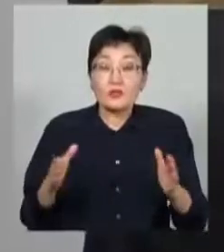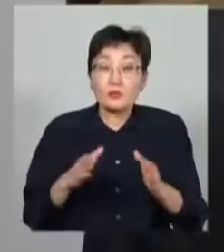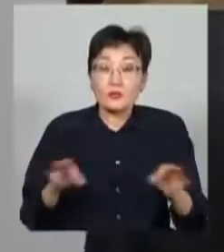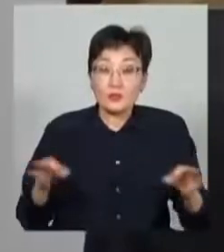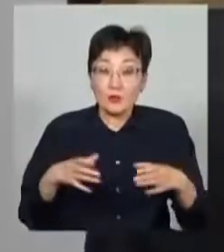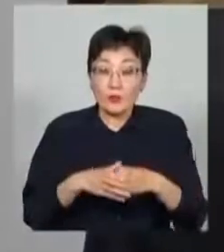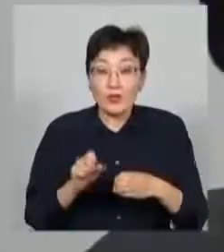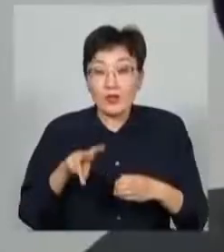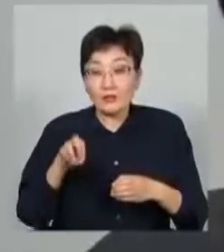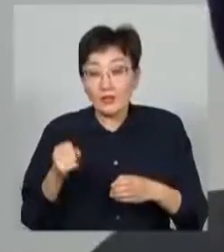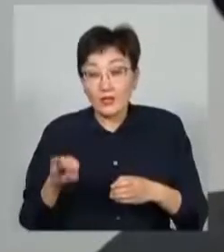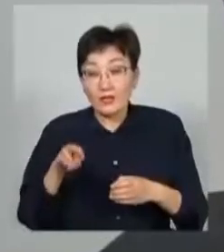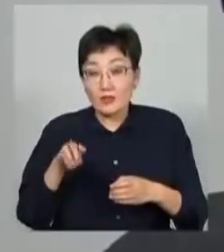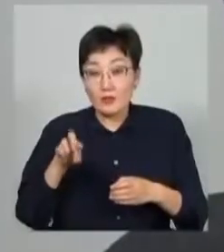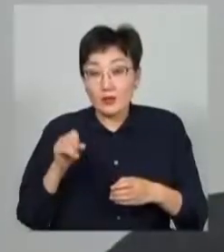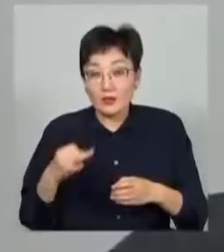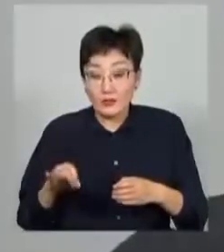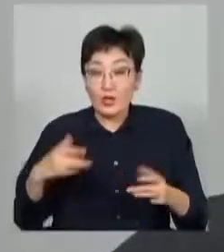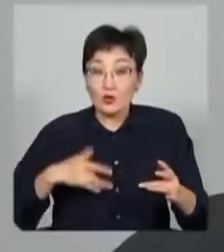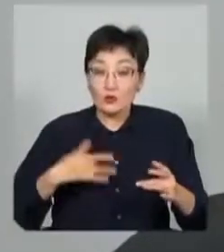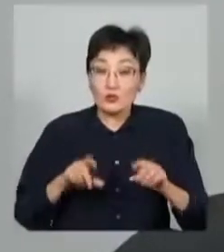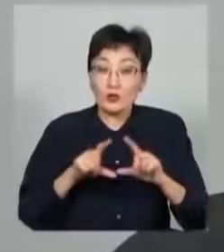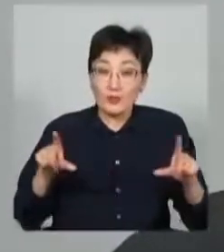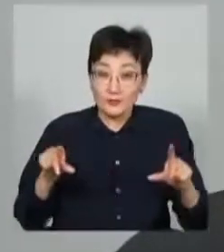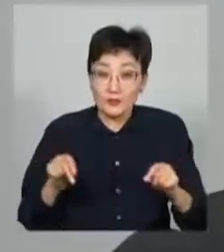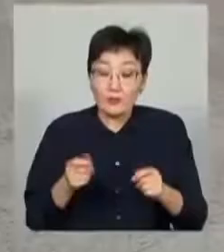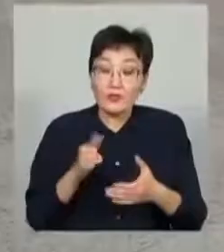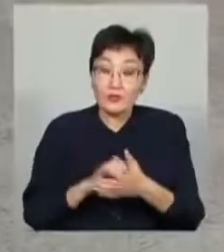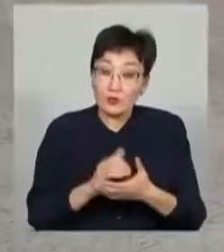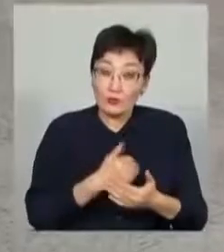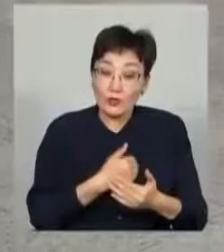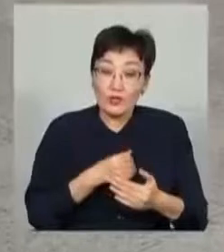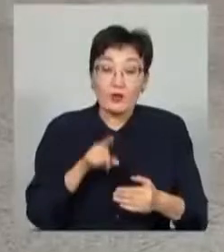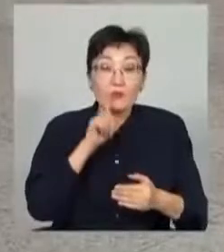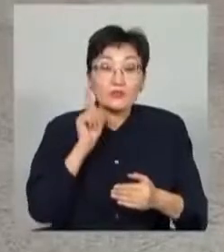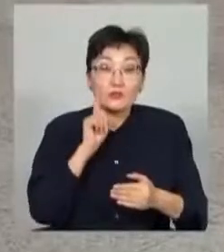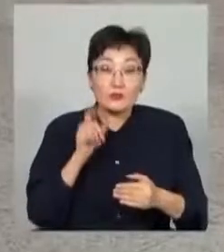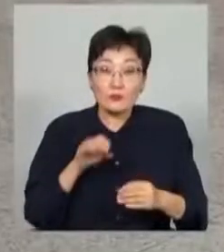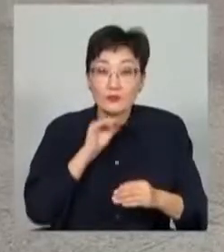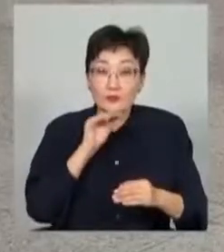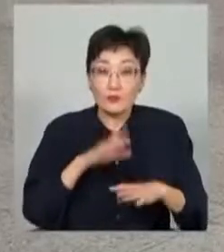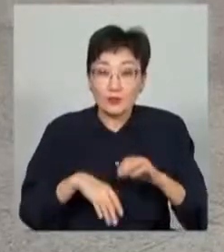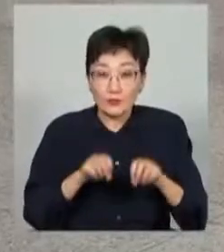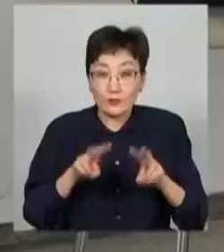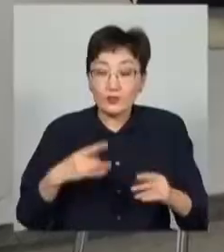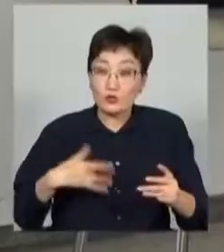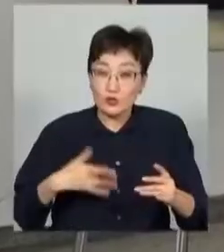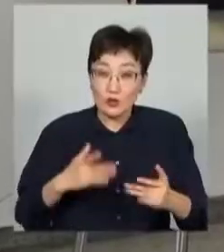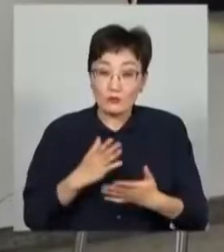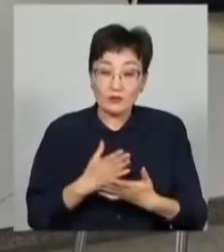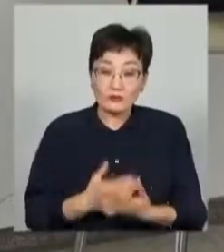Алтай Тарбағатай күйшілік мектебін көпшілікке насихаттауды көздейді. Топ құрамында жас жеткіншектер мен кәсіби күйшілерге дейін бар.